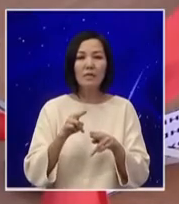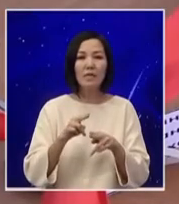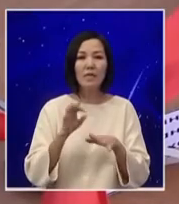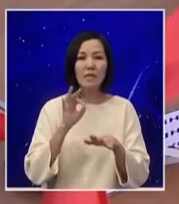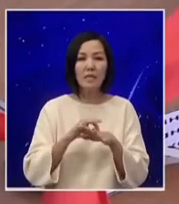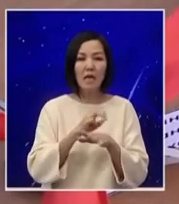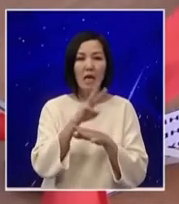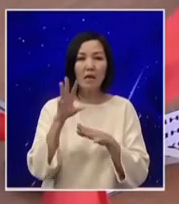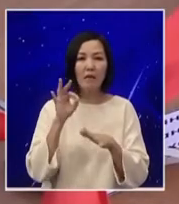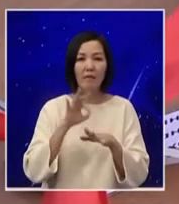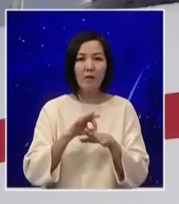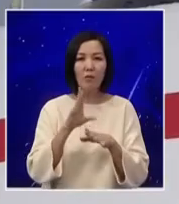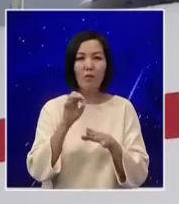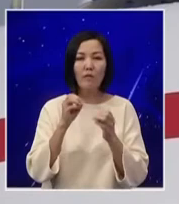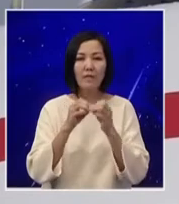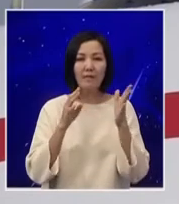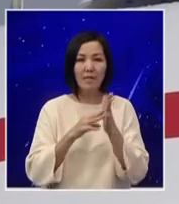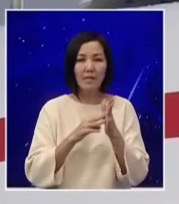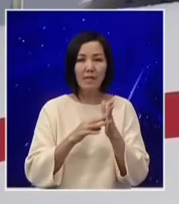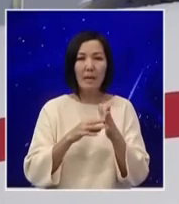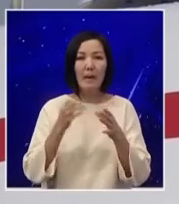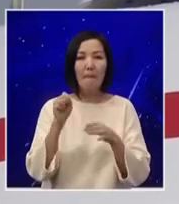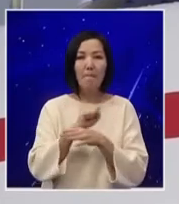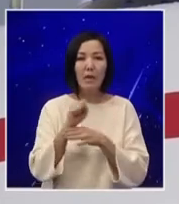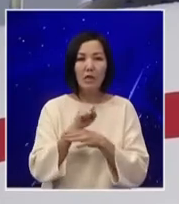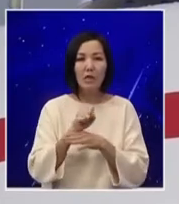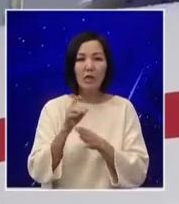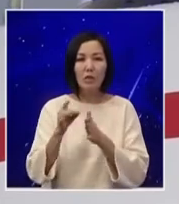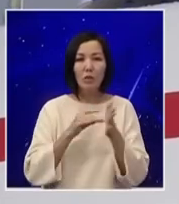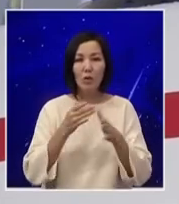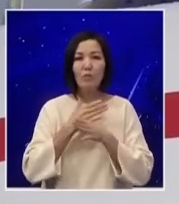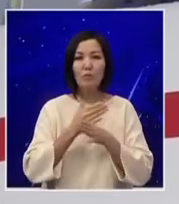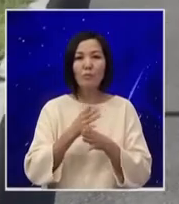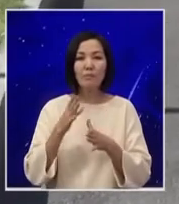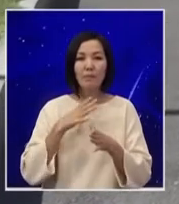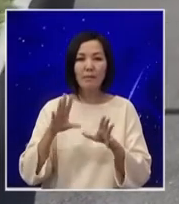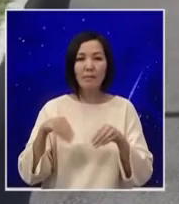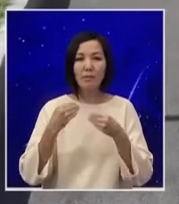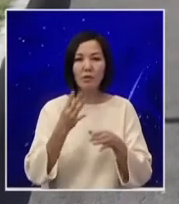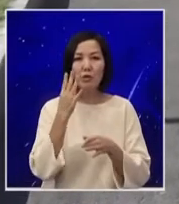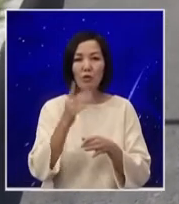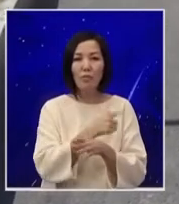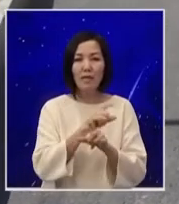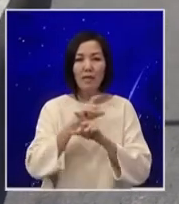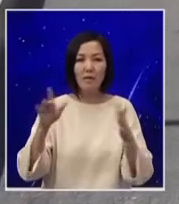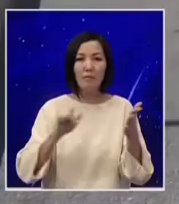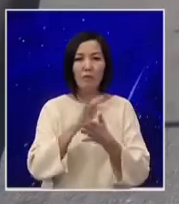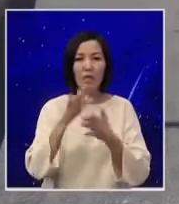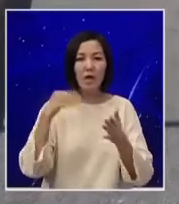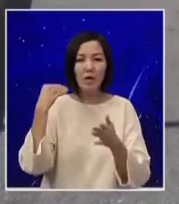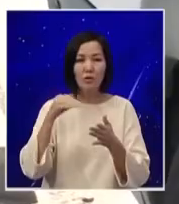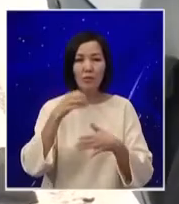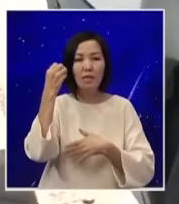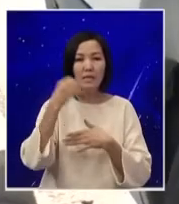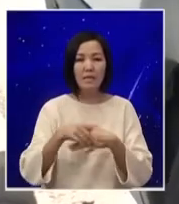числе коронавирусной инфекцией к вид 19 машины скорой помощи были перед переданы четырем поликлиникам города